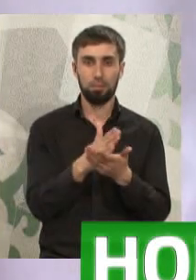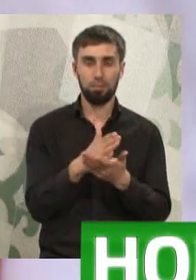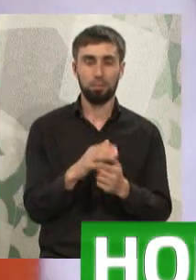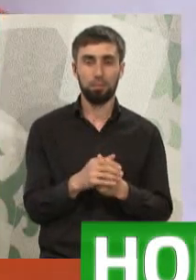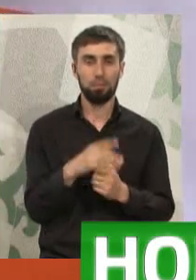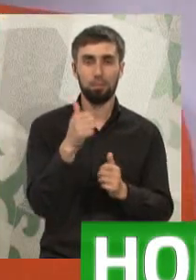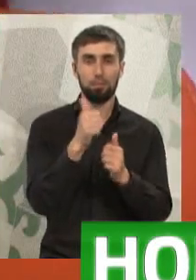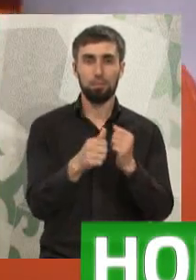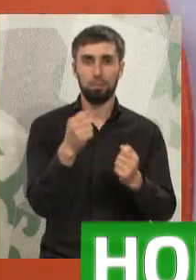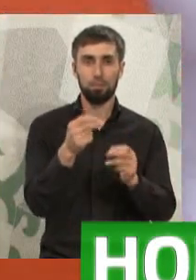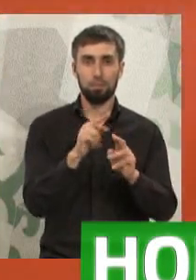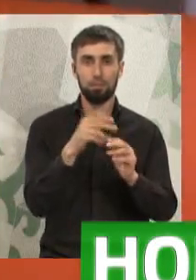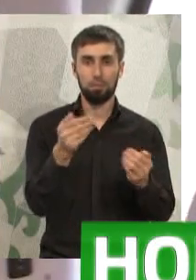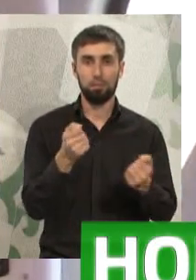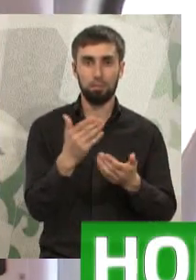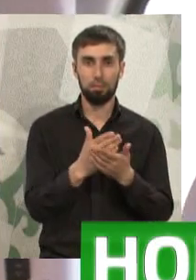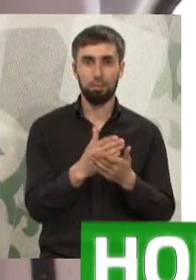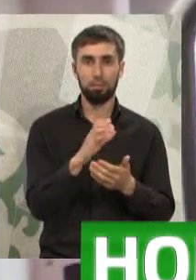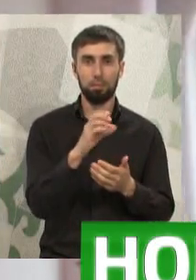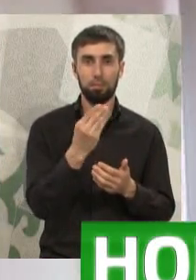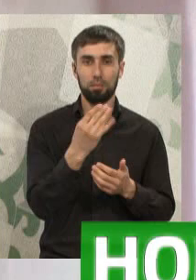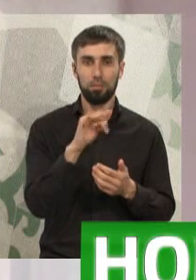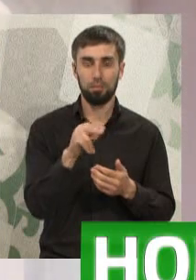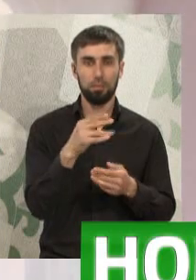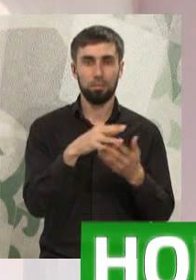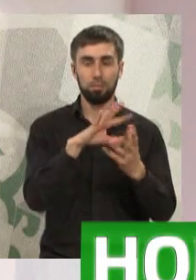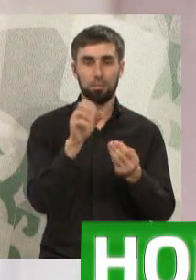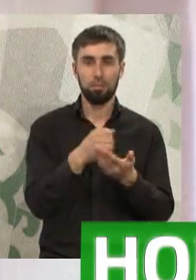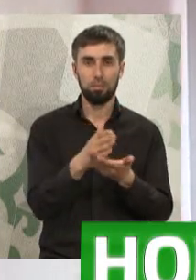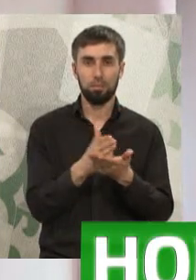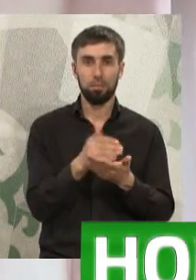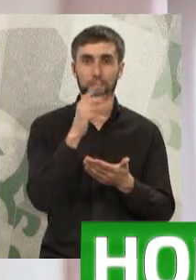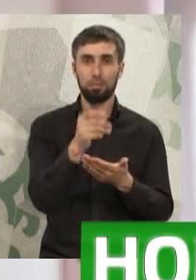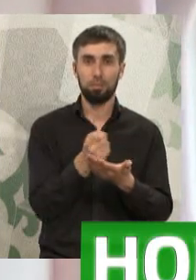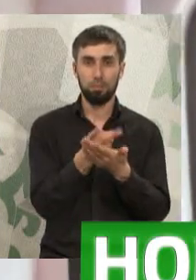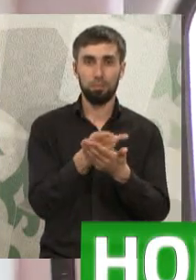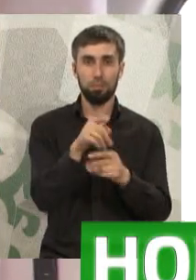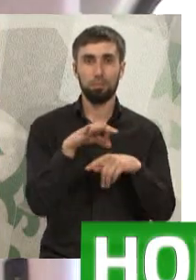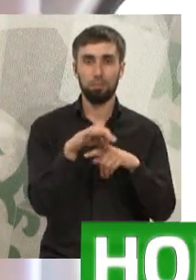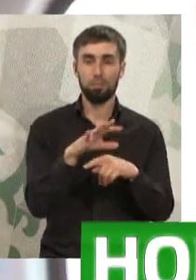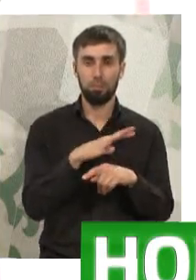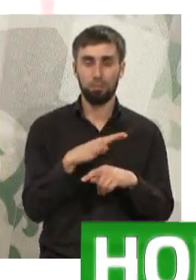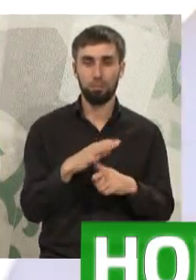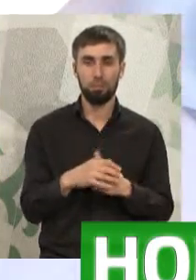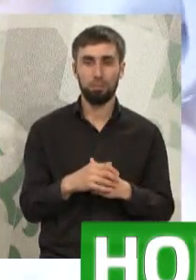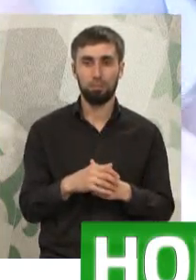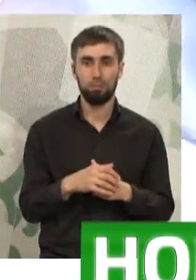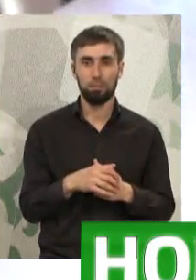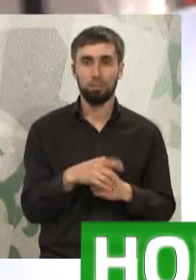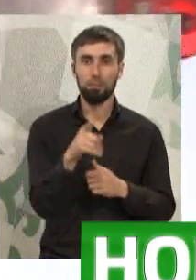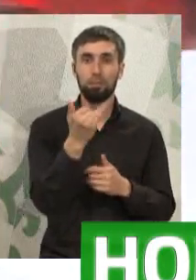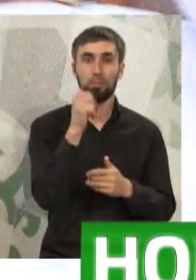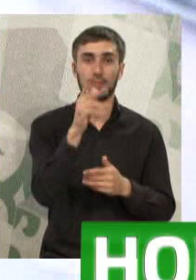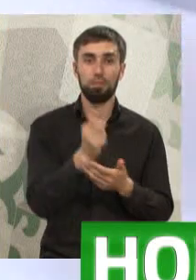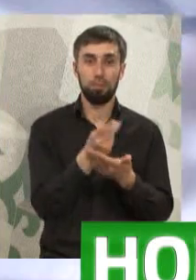каждая машина, и вот завтра шприц. У больного при госпитализации вы здесь что-нибудь проводите или вы доставляете? Конечно, мы всех больных